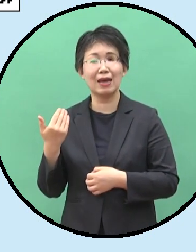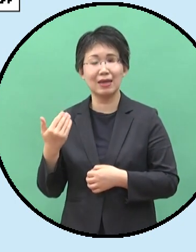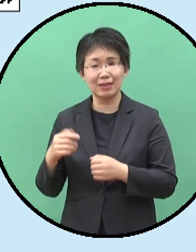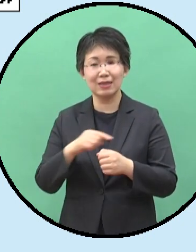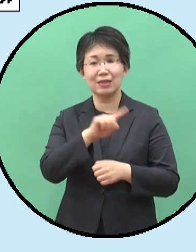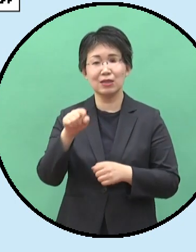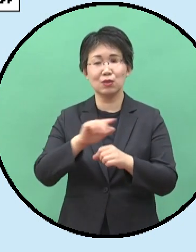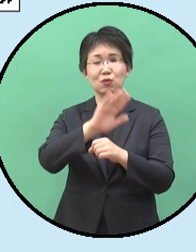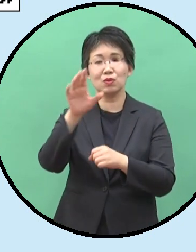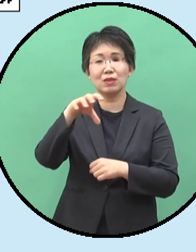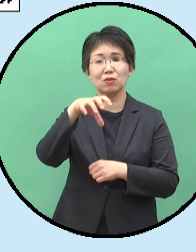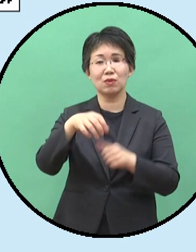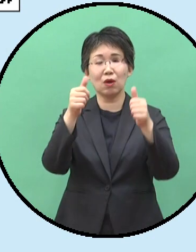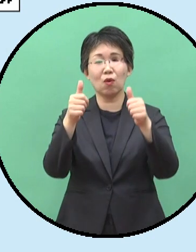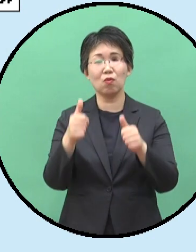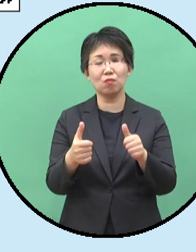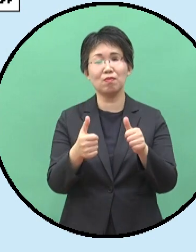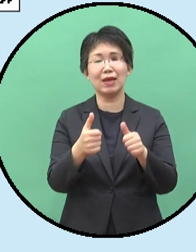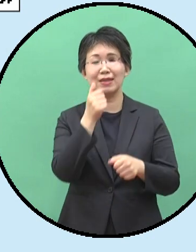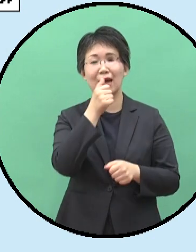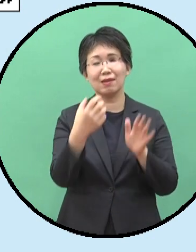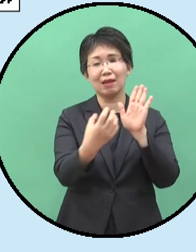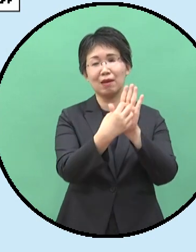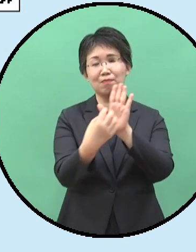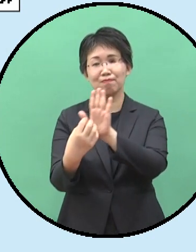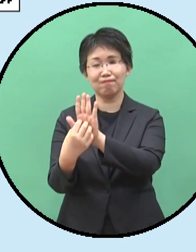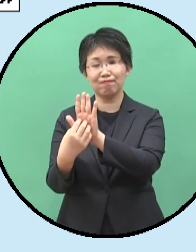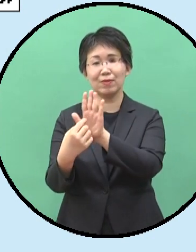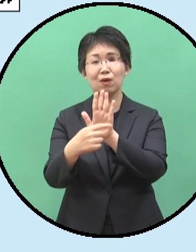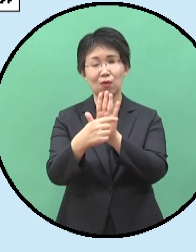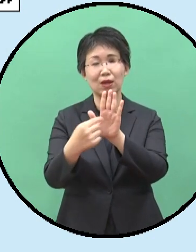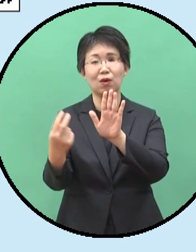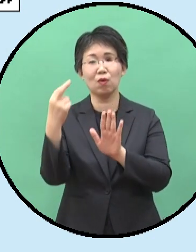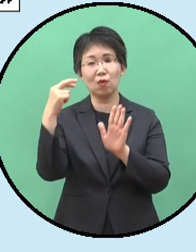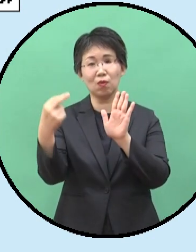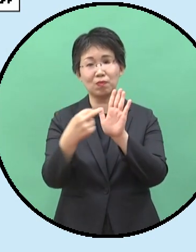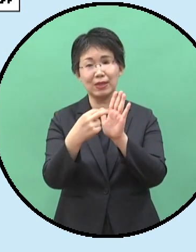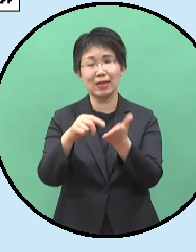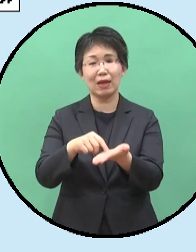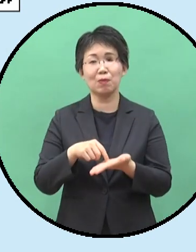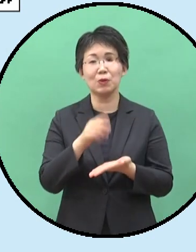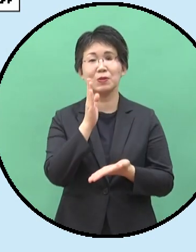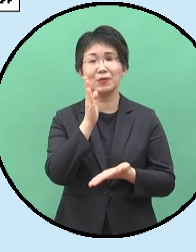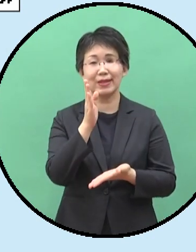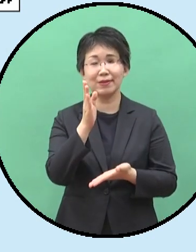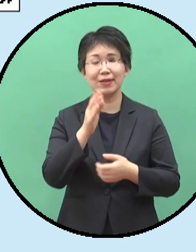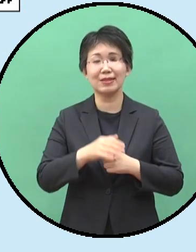気象台のホームページに掲載する案内をご覧いただきお申し込みください。